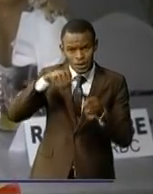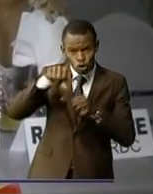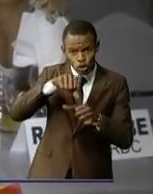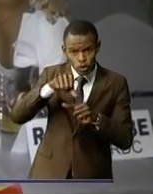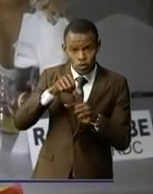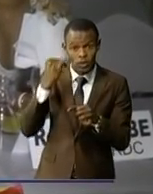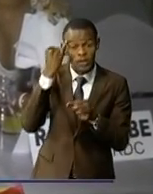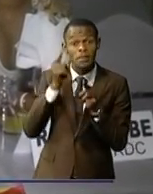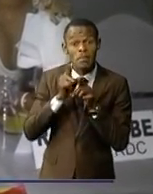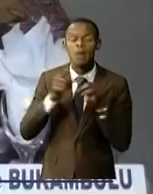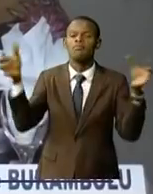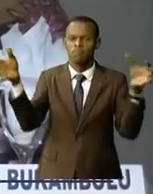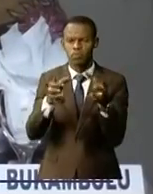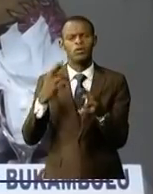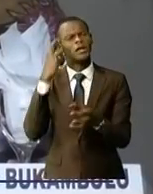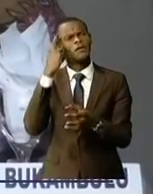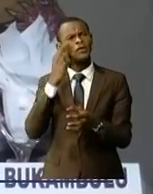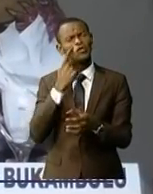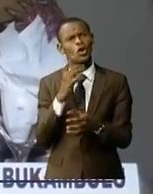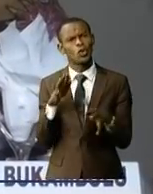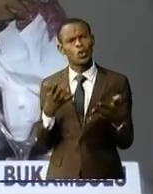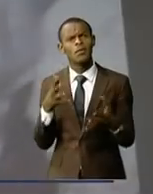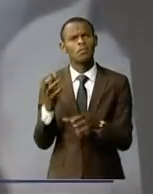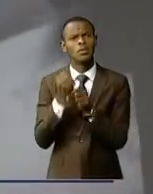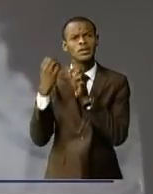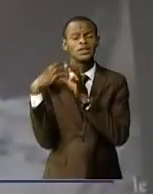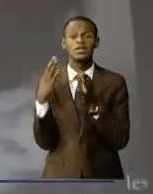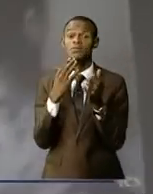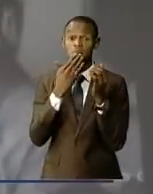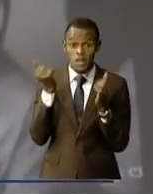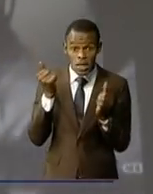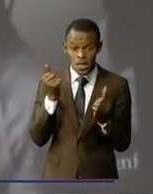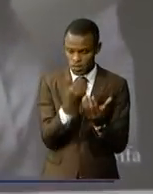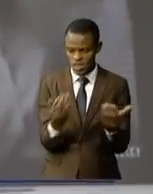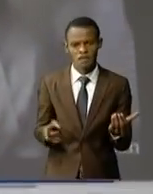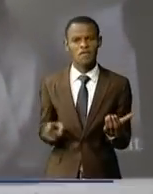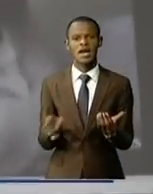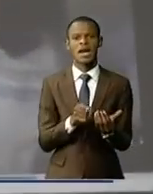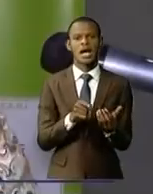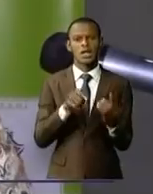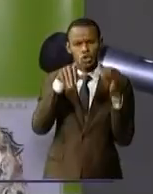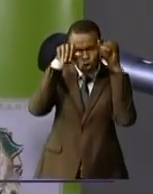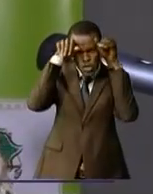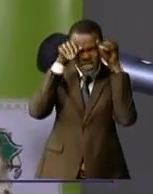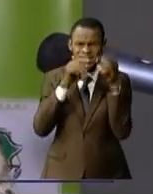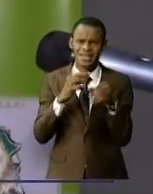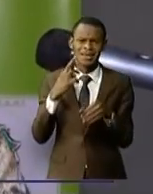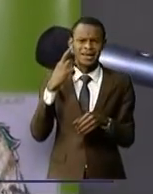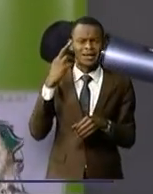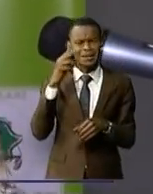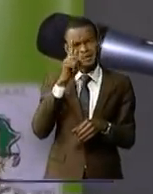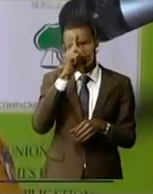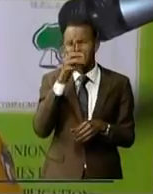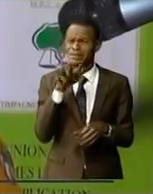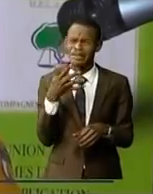pour réfléchir sur l'amélioration de la bonne prise en charge de cette catégorie des enfants. Se succédant sur les tribunes au cours de cette journée